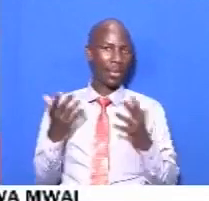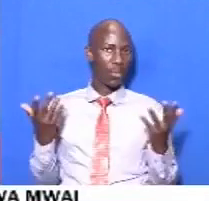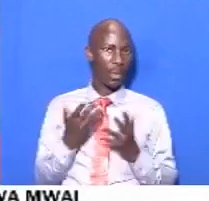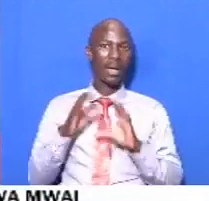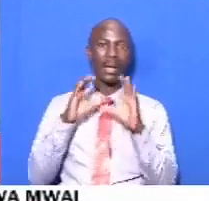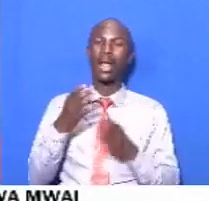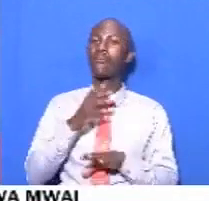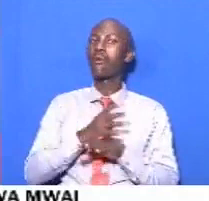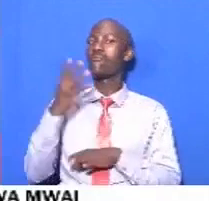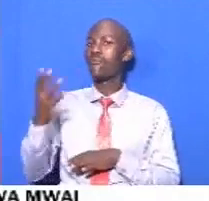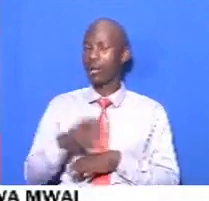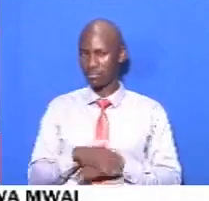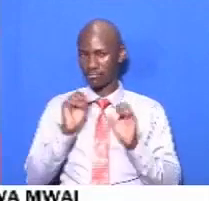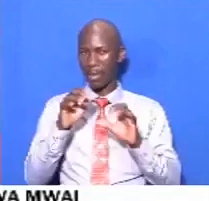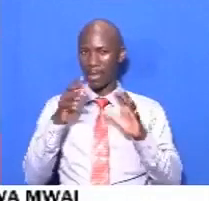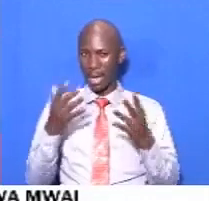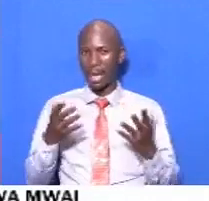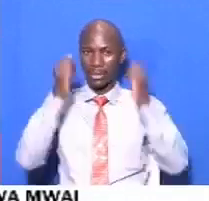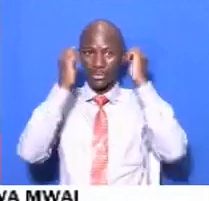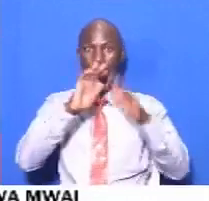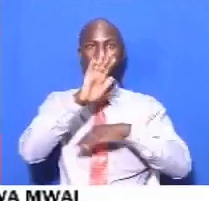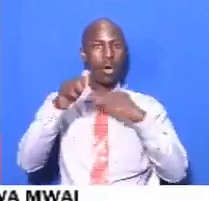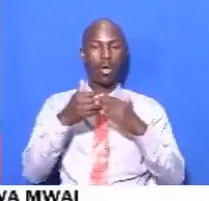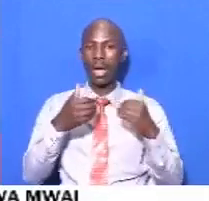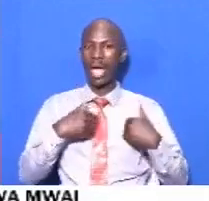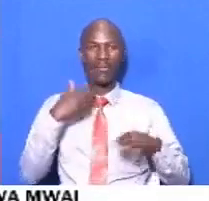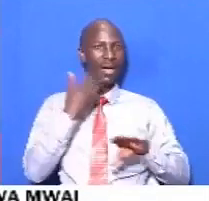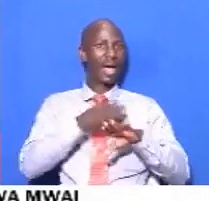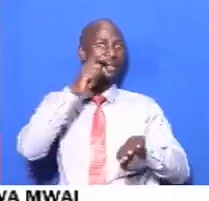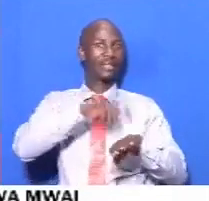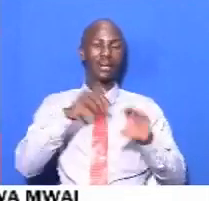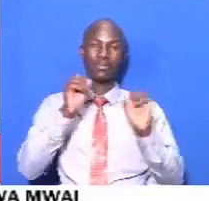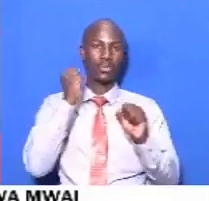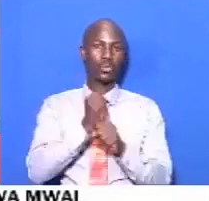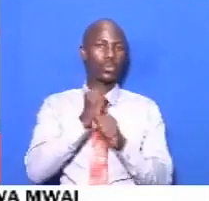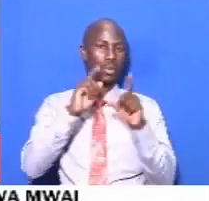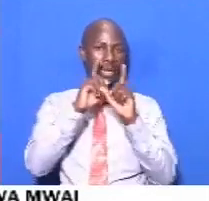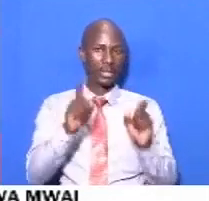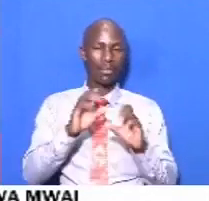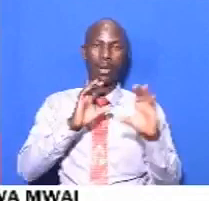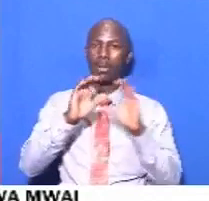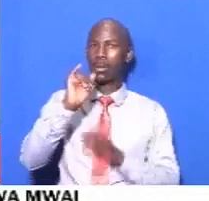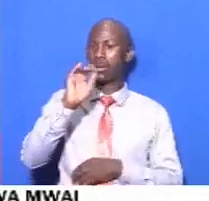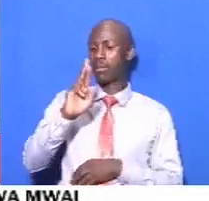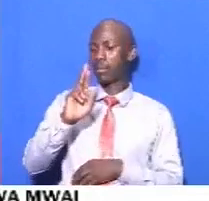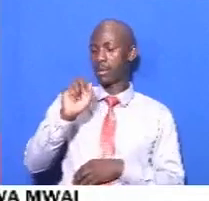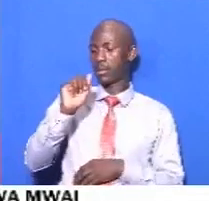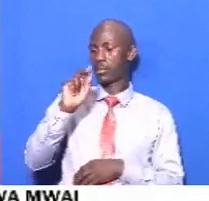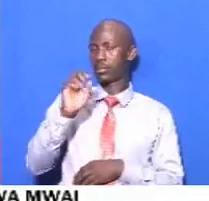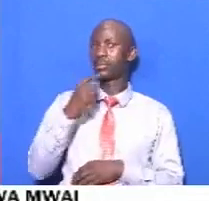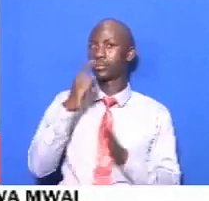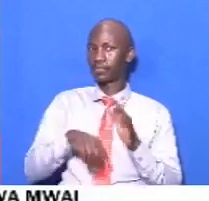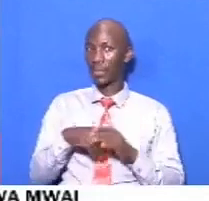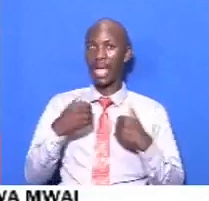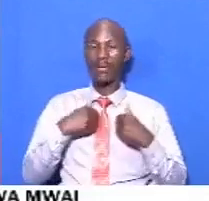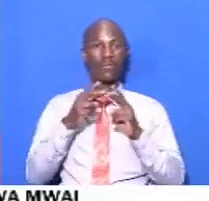ula wa kilasi cha form 4. Kana kwekithi kana Amanyiwa mainethe wanaivinda yomo ya kweka mitiani, ainena Irene ni waviki ya kwethi wa